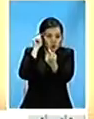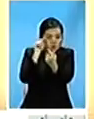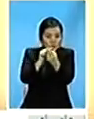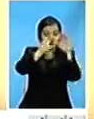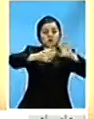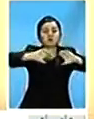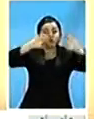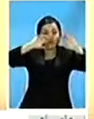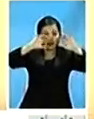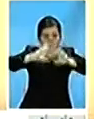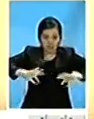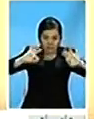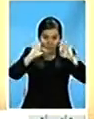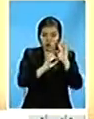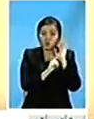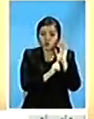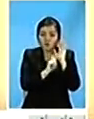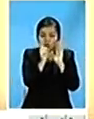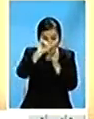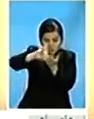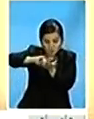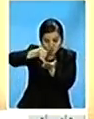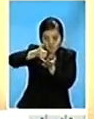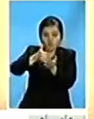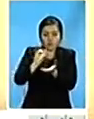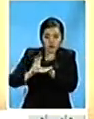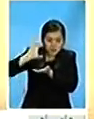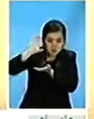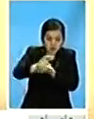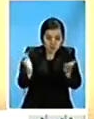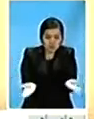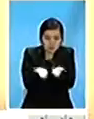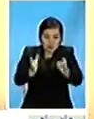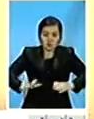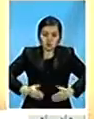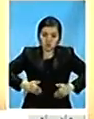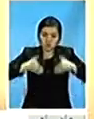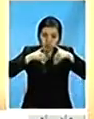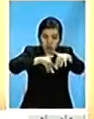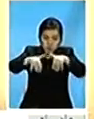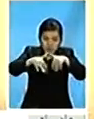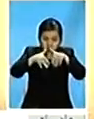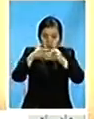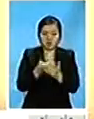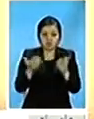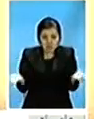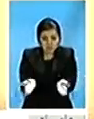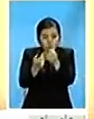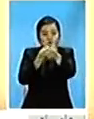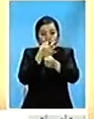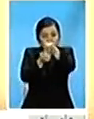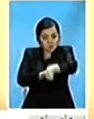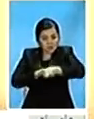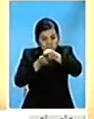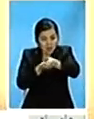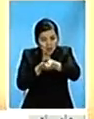บาลเช่นการยกระดับคุณภาพชีวิตประชาชนการยกระดับราคาสินค้าเกษตรการ